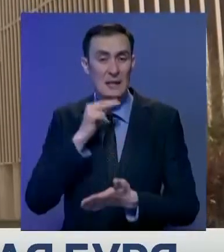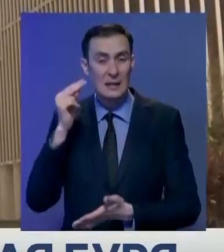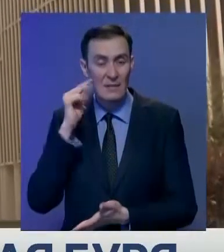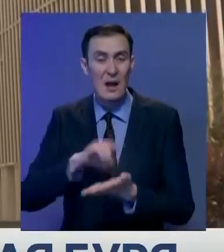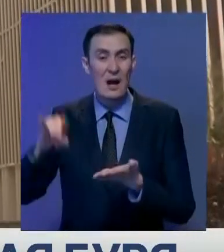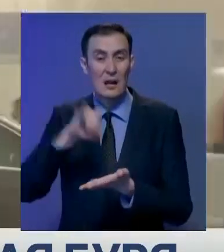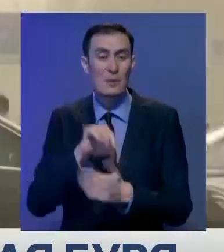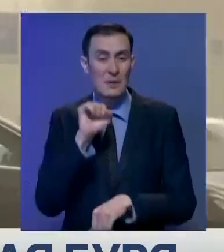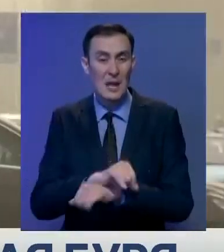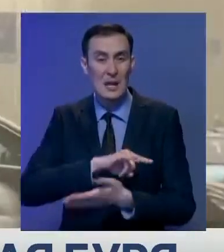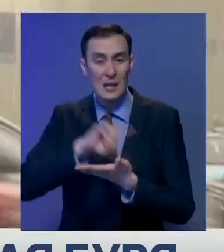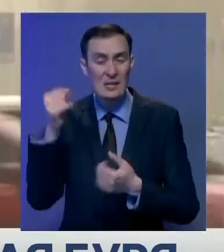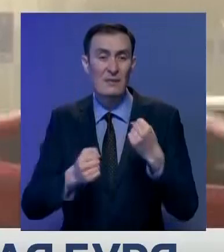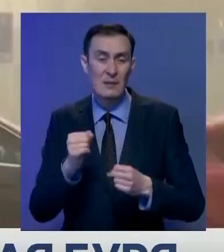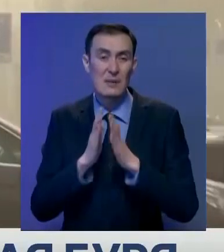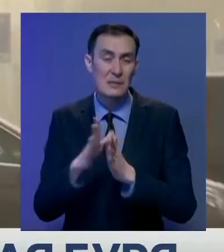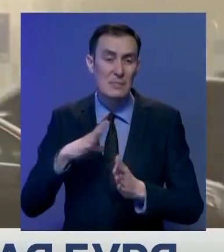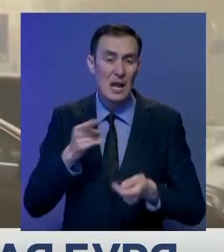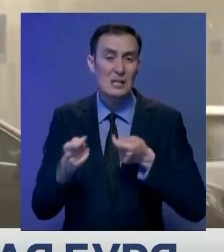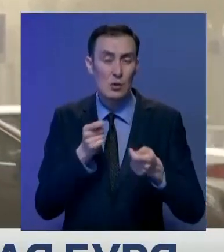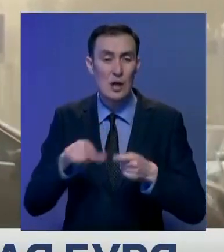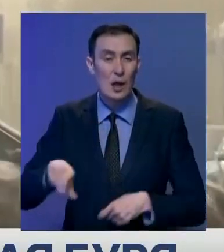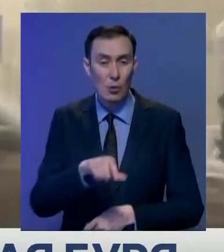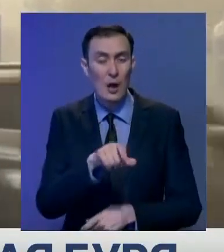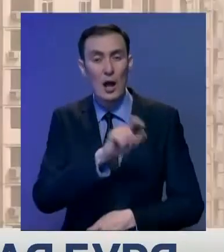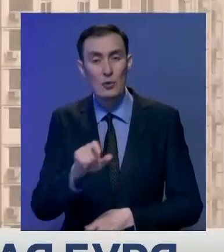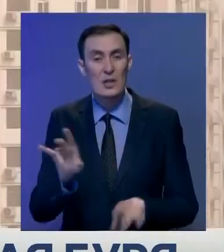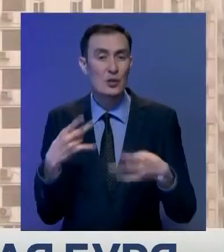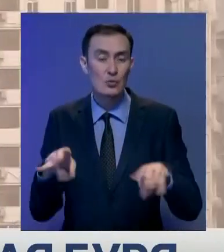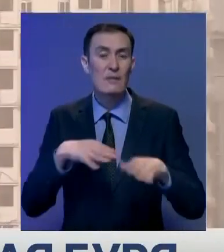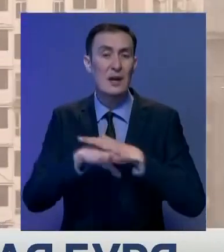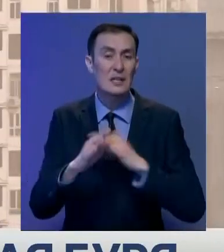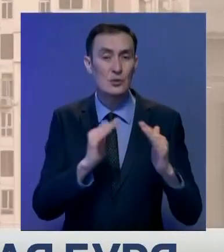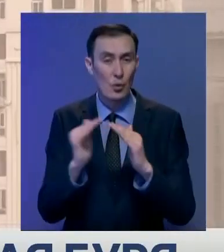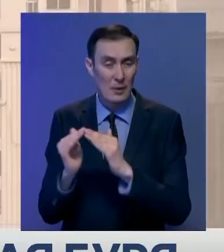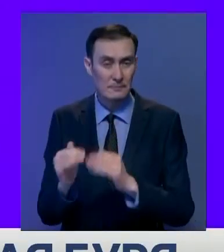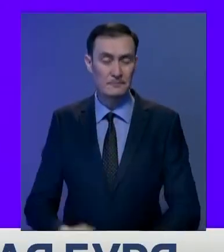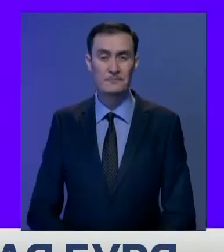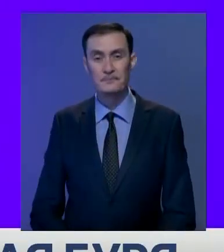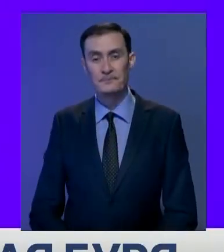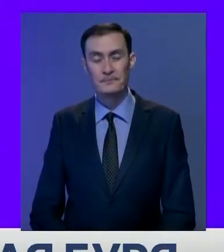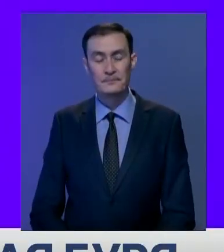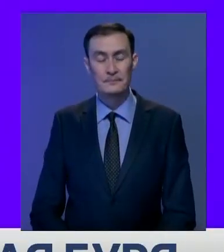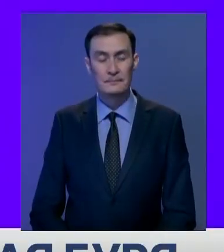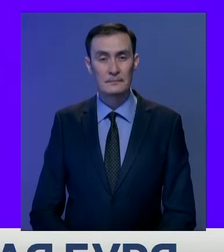аэропортах отменяли рейсы. Водители просили быть осторожными на дорогах, а людей не выходить без необходимости из дома.